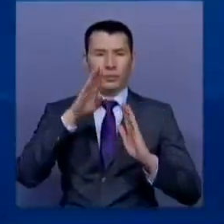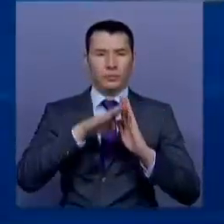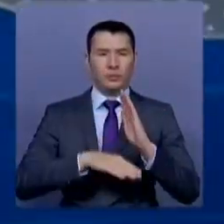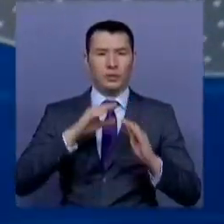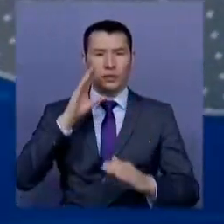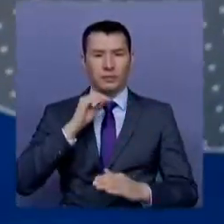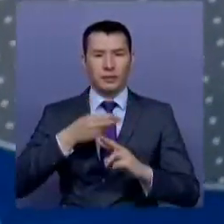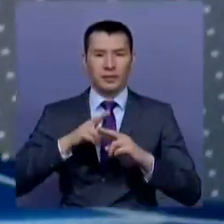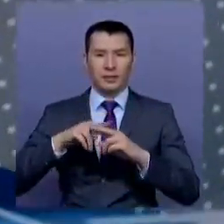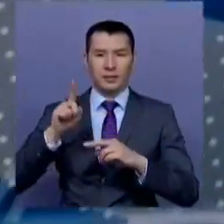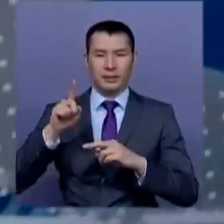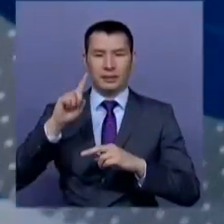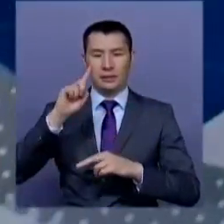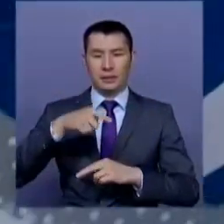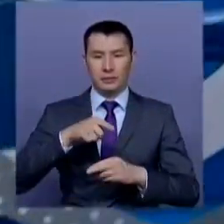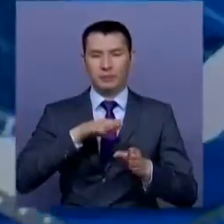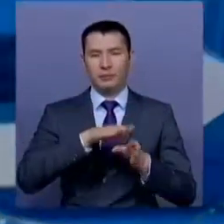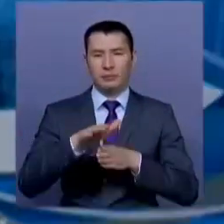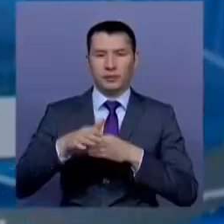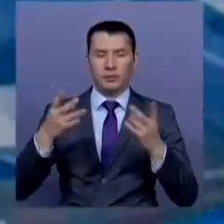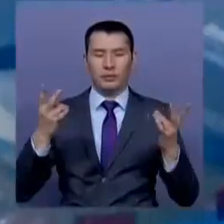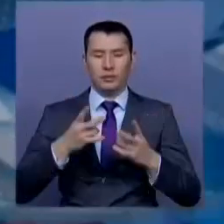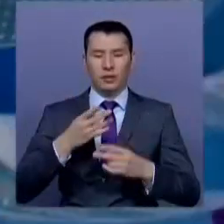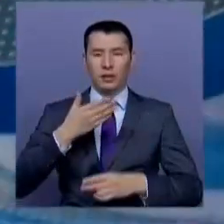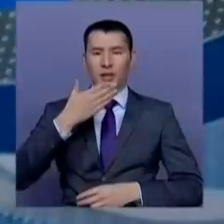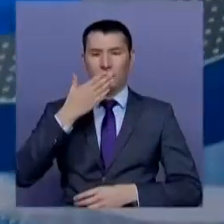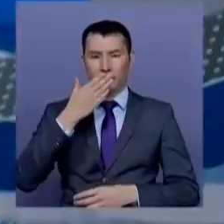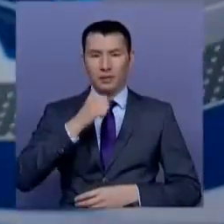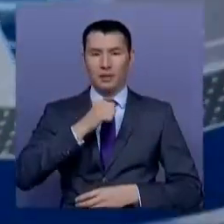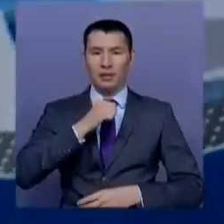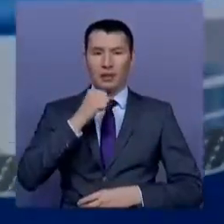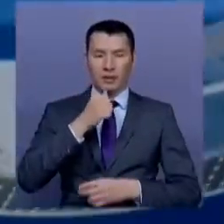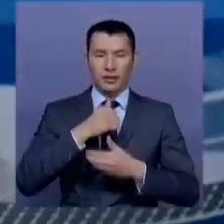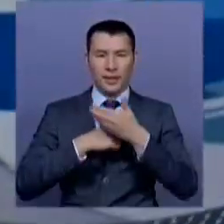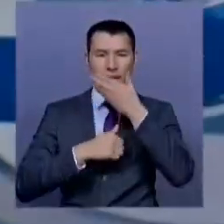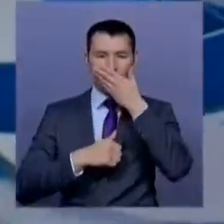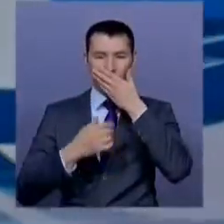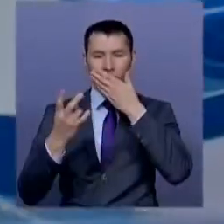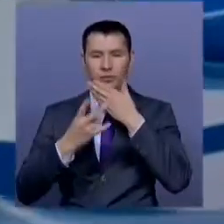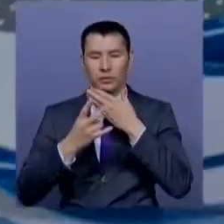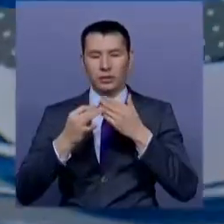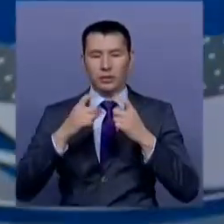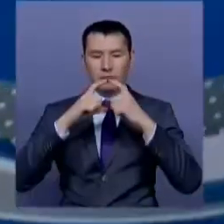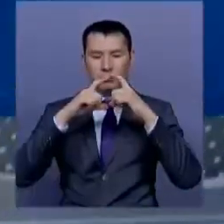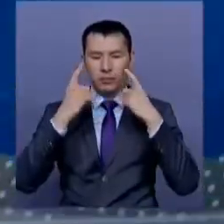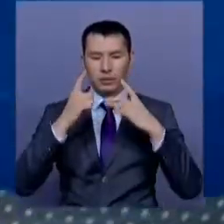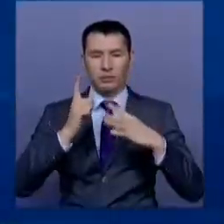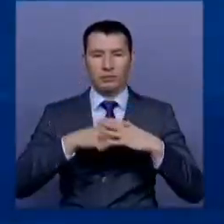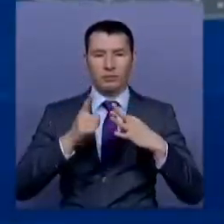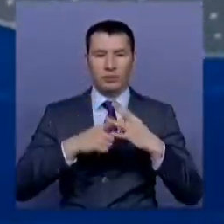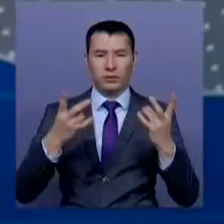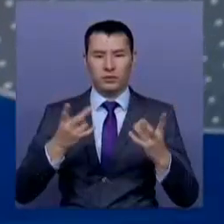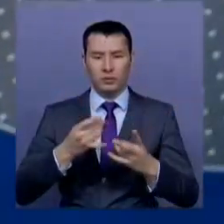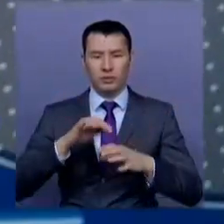рекомендациям Минздрава. Соблюдайте санитарные меры. При чихании и кашле прикрывайте нос и рот. Носите маски, чаще мойте руки, обрабатывайте